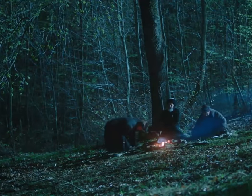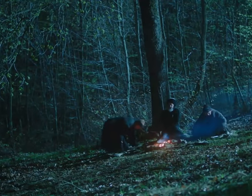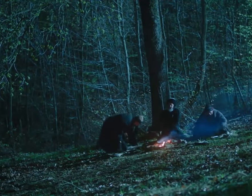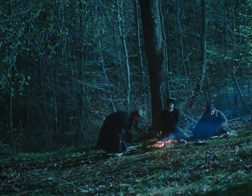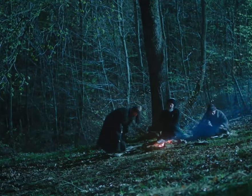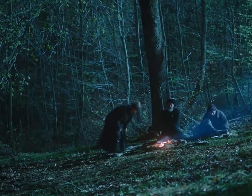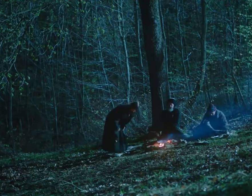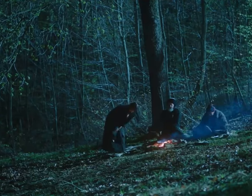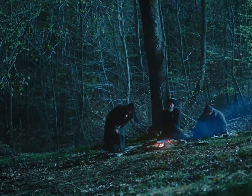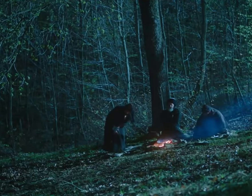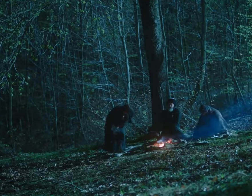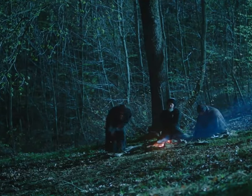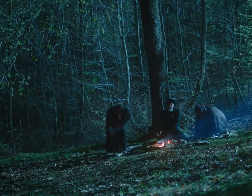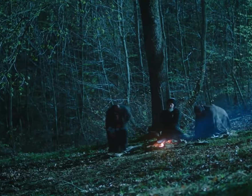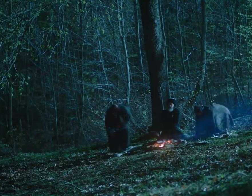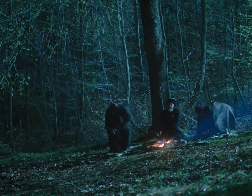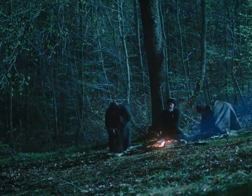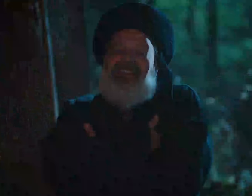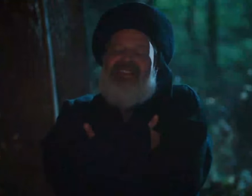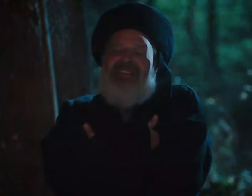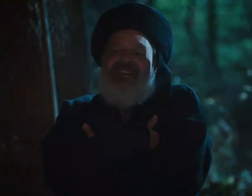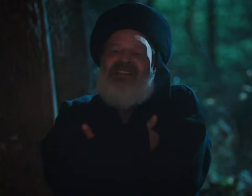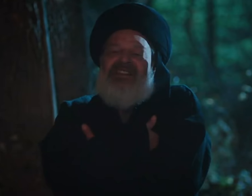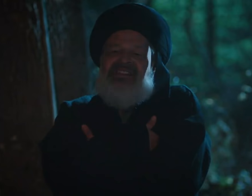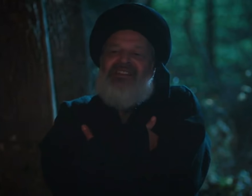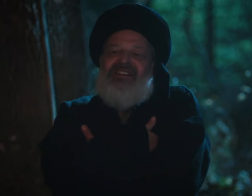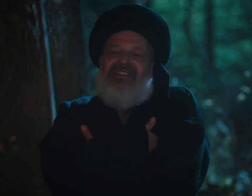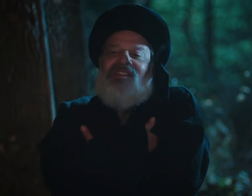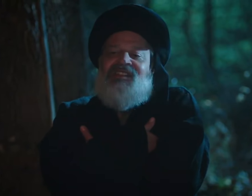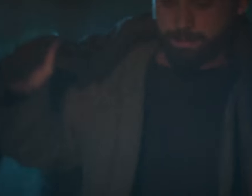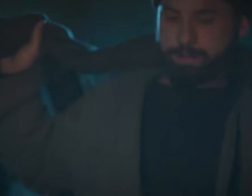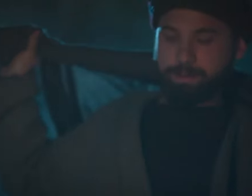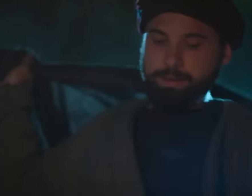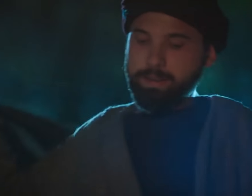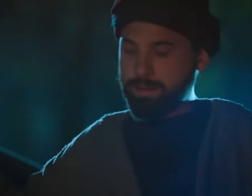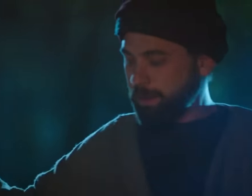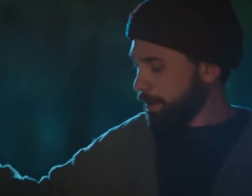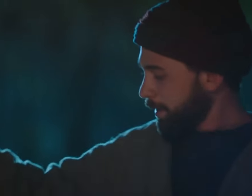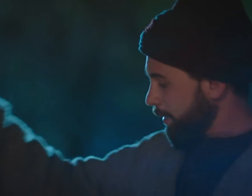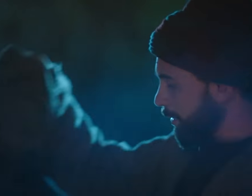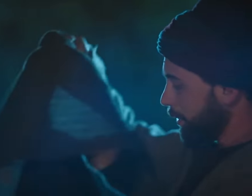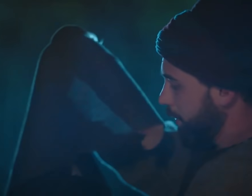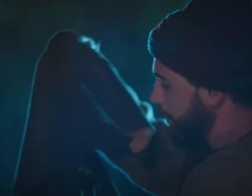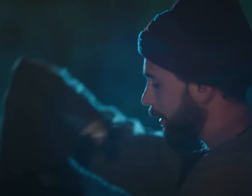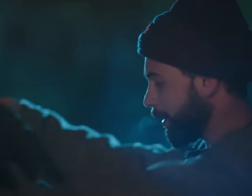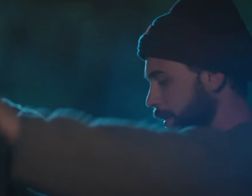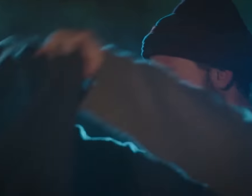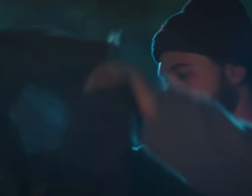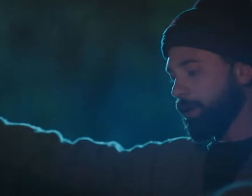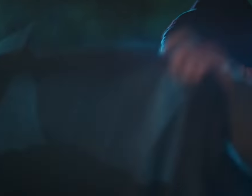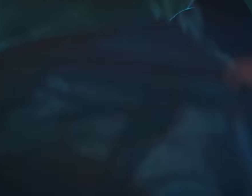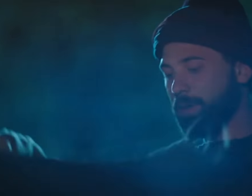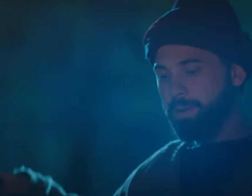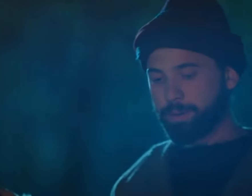ve beraberce ayaklandılar. Şeyh kollarını göğsünde bağlamış halde boşluğa bakıyor. Adem nefesinin